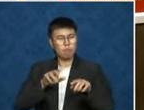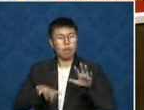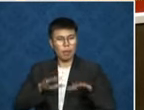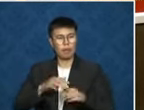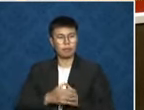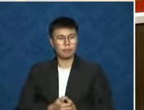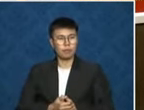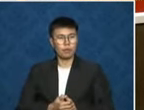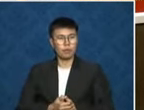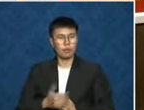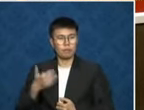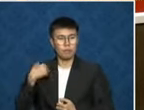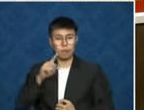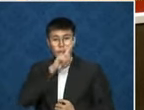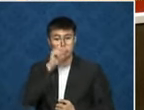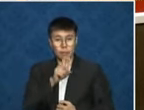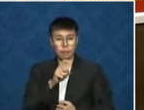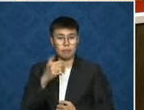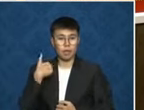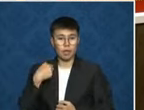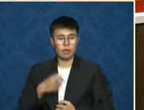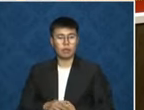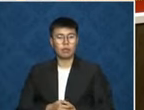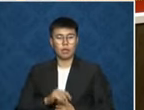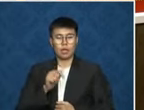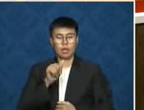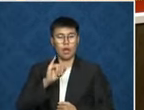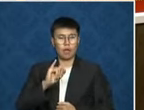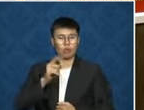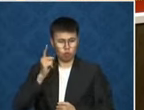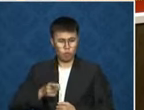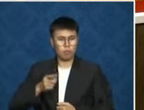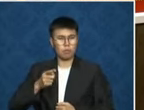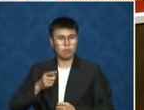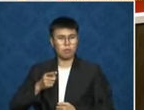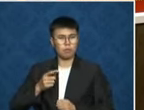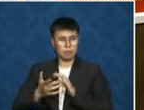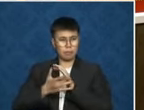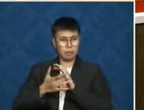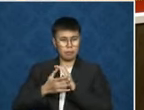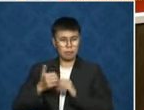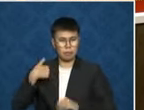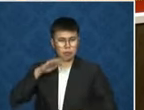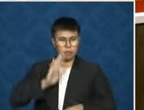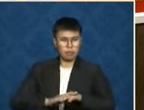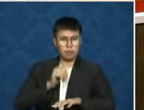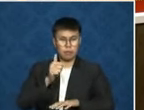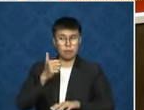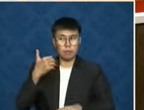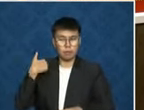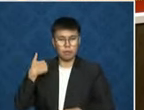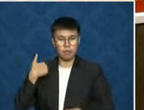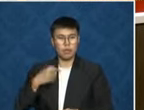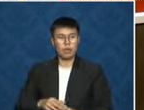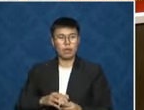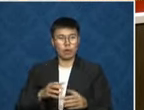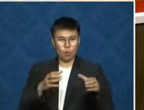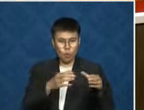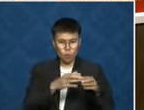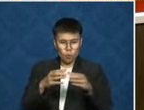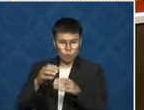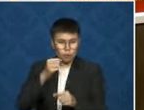40% ดังนั้นมีคำถามต่อมาว่า AI จำเป็นแค่ไหนครับท่านประธานมีผู้เชี่ยวชาญนะครับจากหลากหลายส่วนงานหลายภา